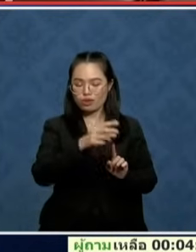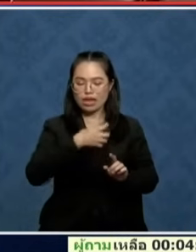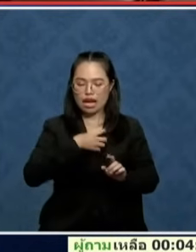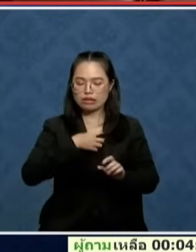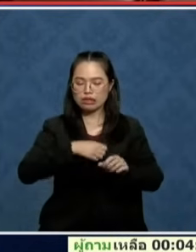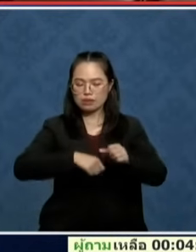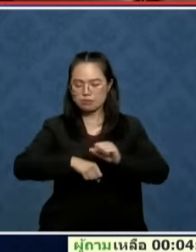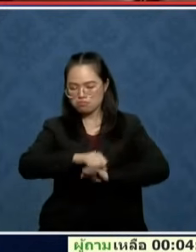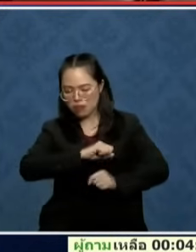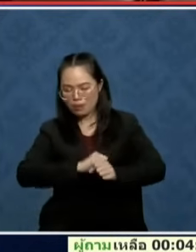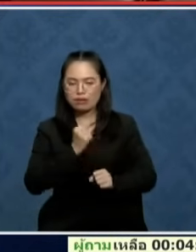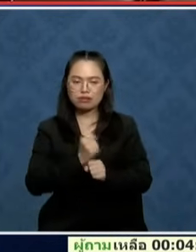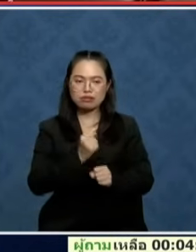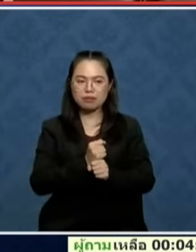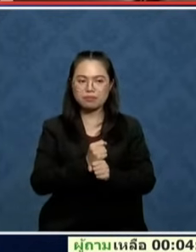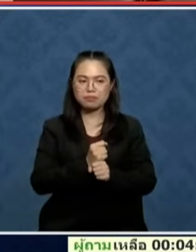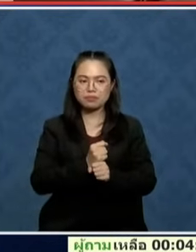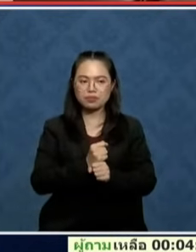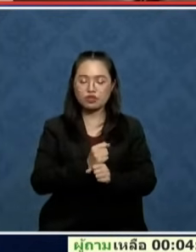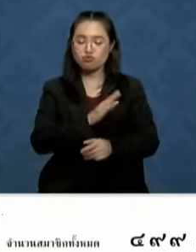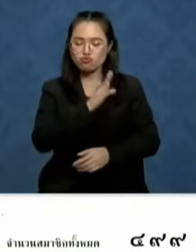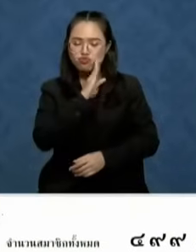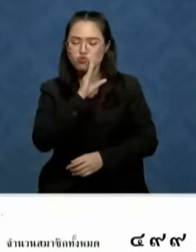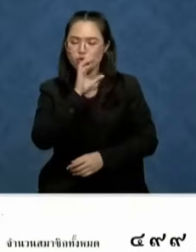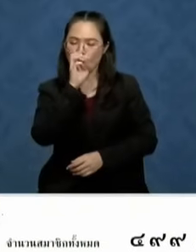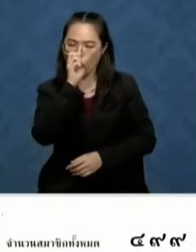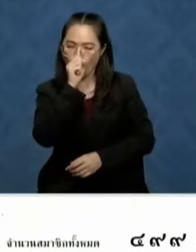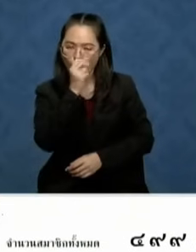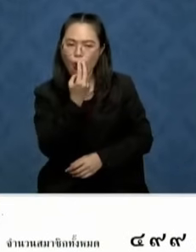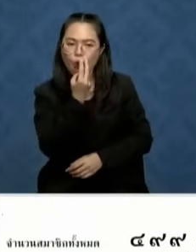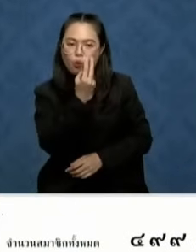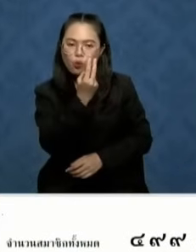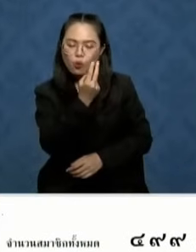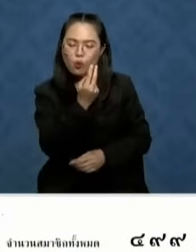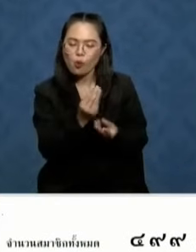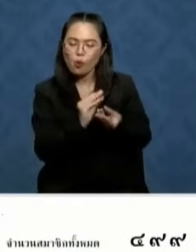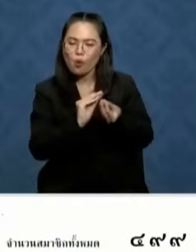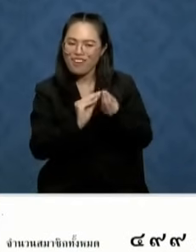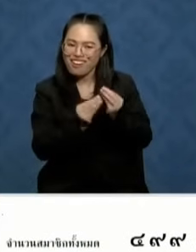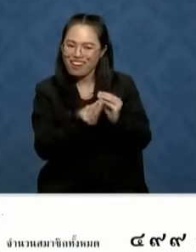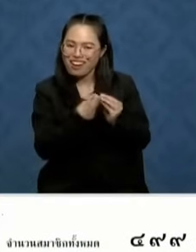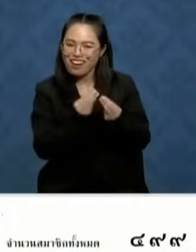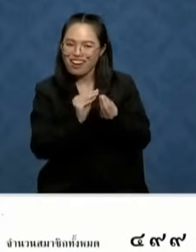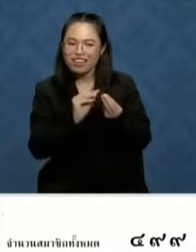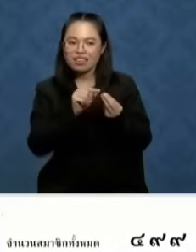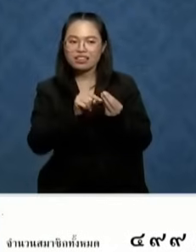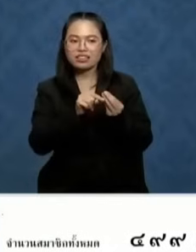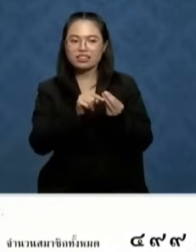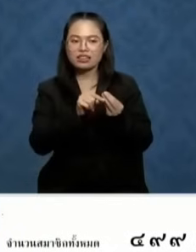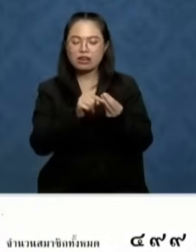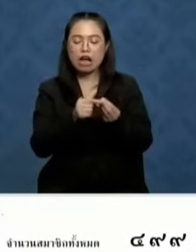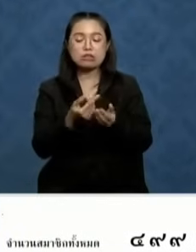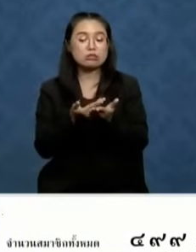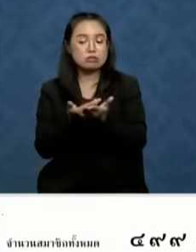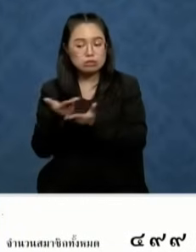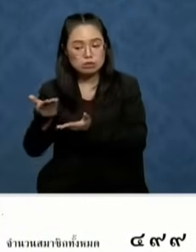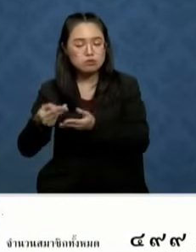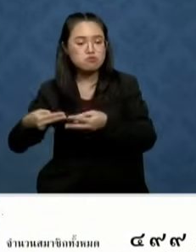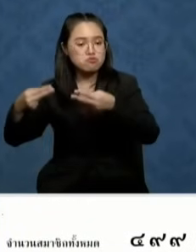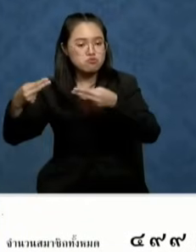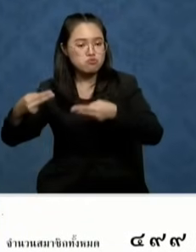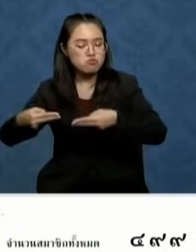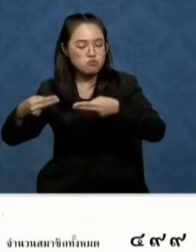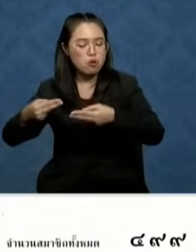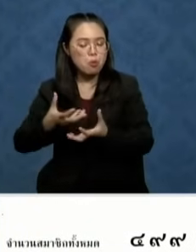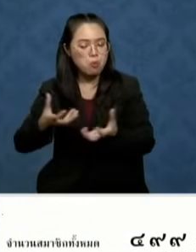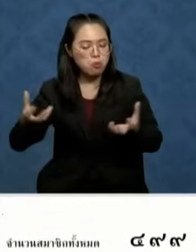ขึ้นสำเร็จได้แล้วเพราะถ้าเราไปดูนะฮะตัวเลขที่ออกมานะครับจากเดิมนะฮะการจัดซื้ออาวุธที่ทำผ่านบริษัท